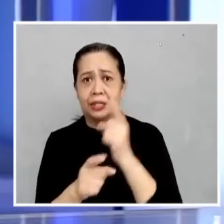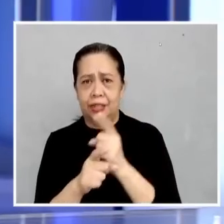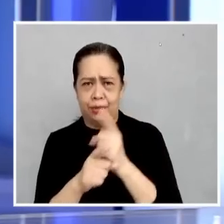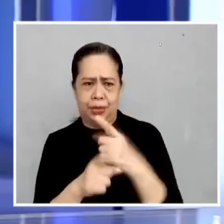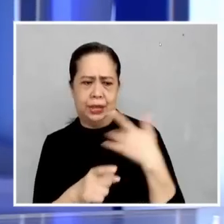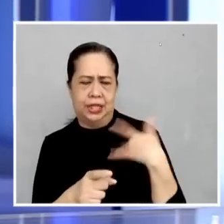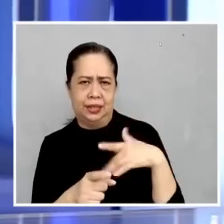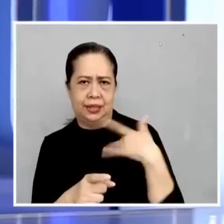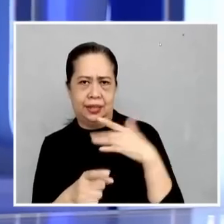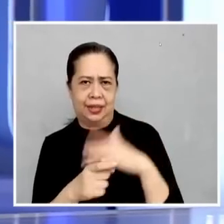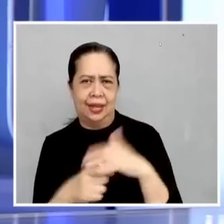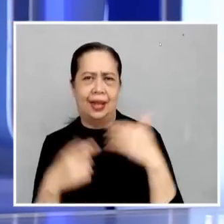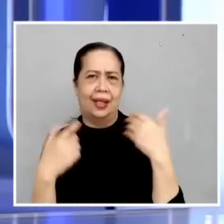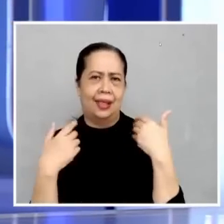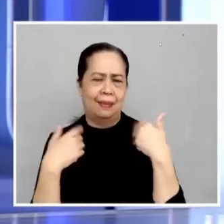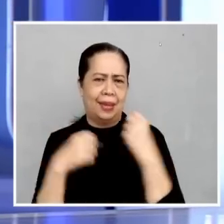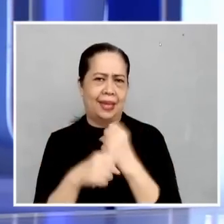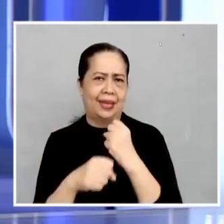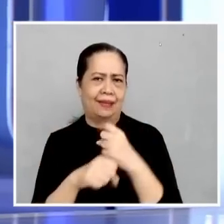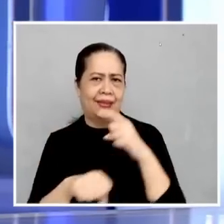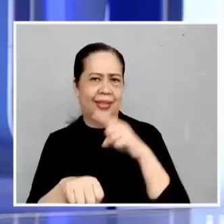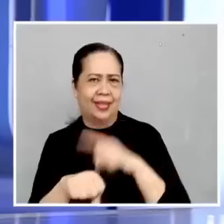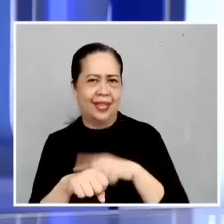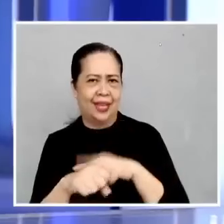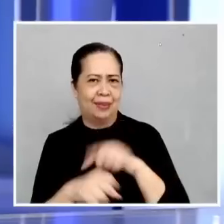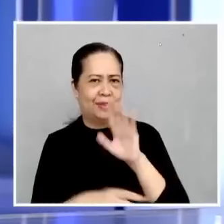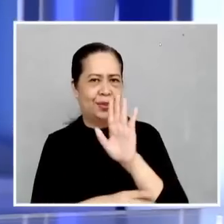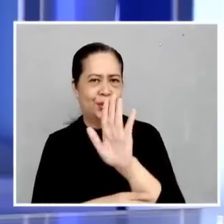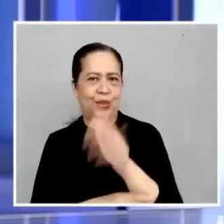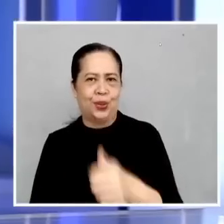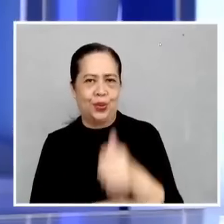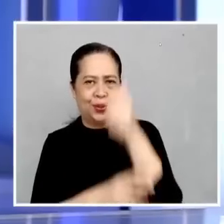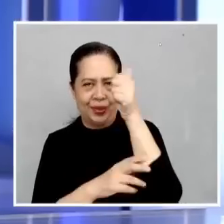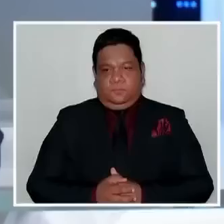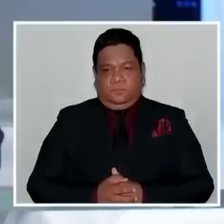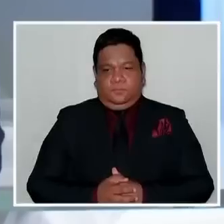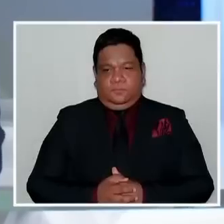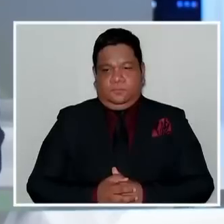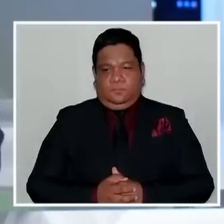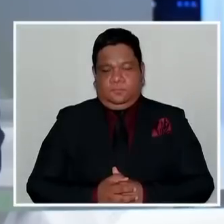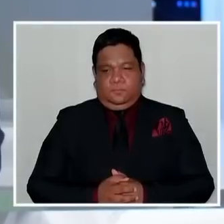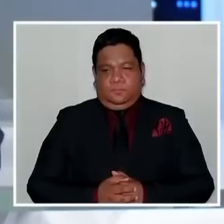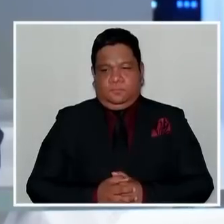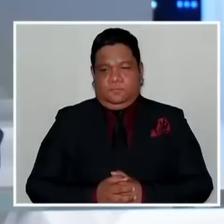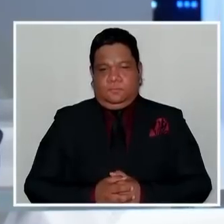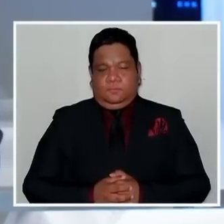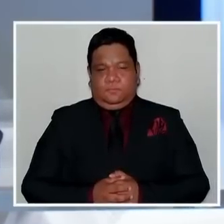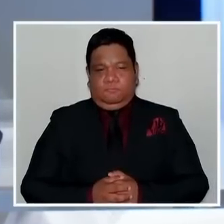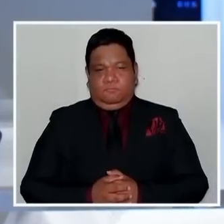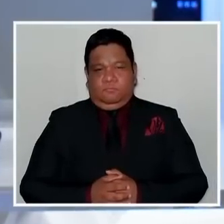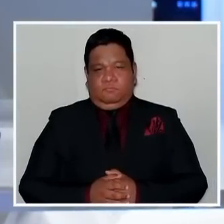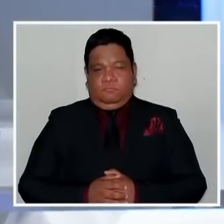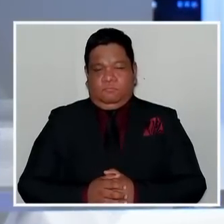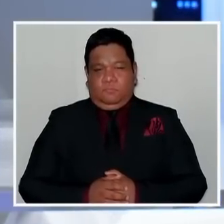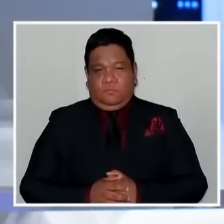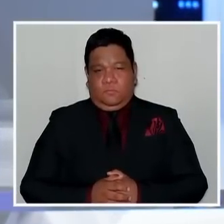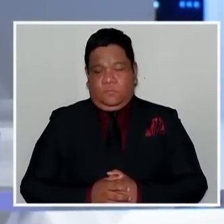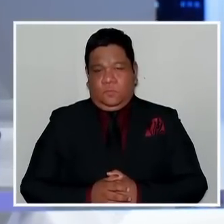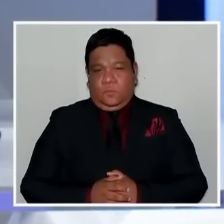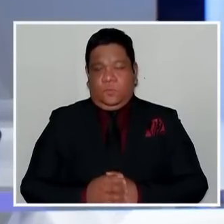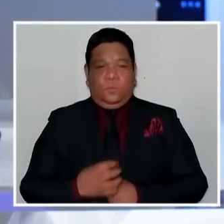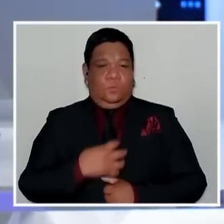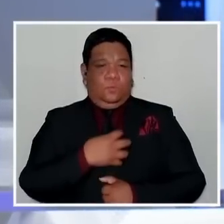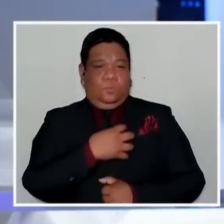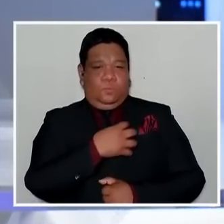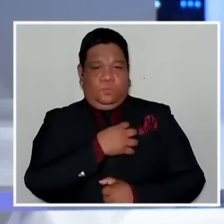diskarte, make every moment your winning moment. Nagsalita na ang pulis na nag-viral